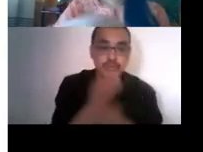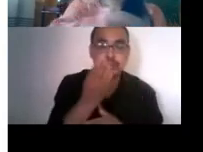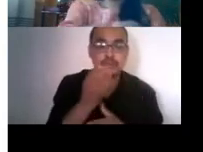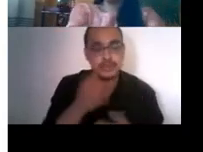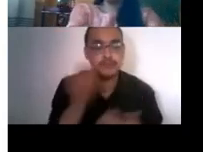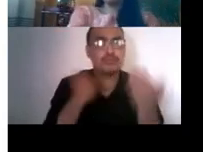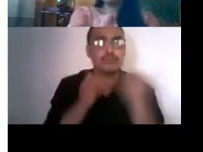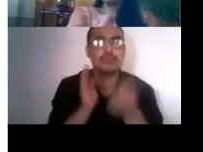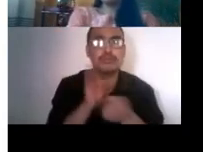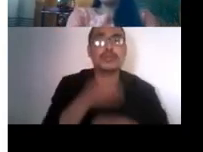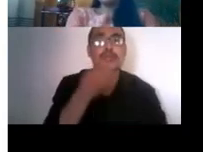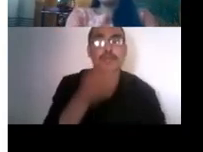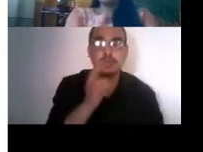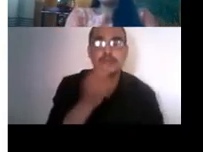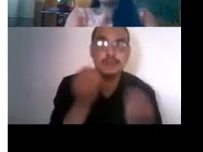त्यसले गर्दाखेरि